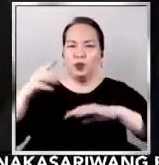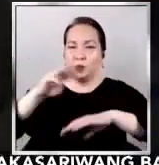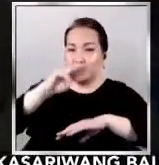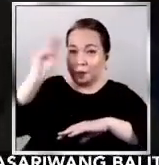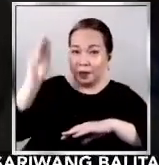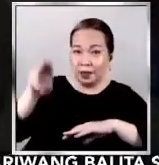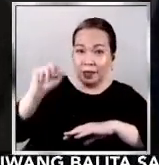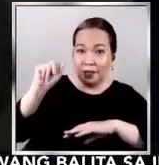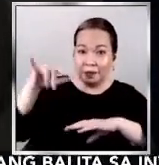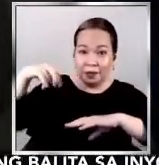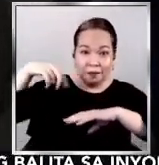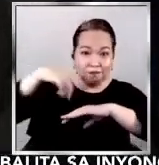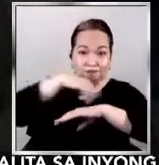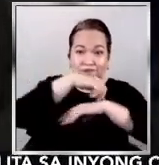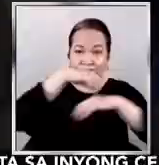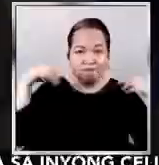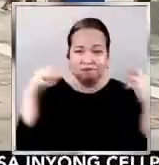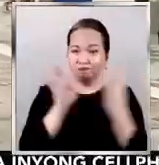ngayong Sabado.